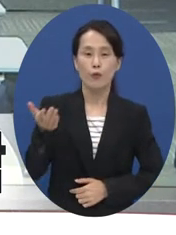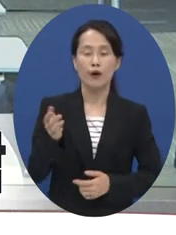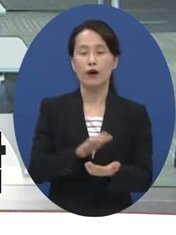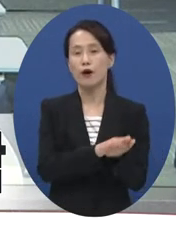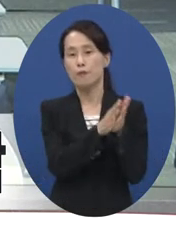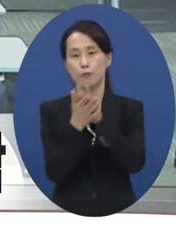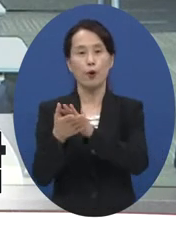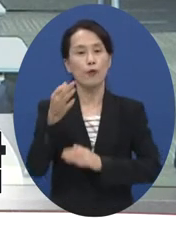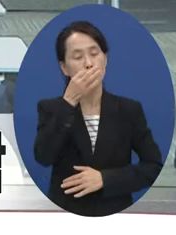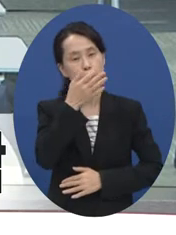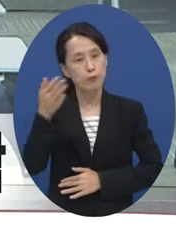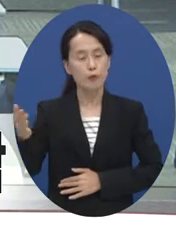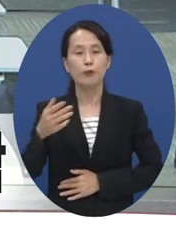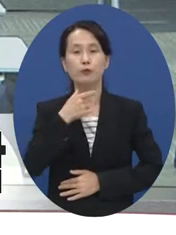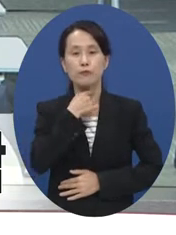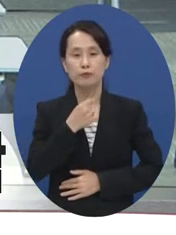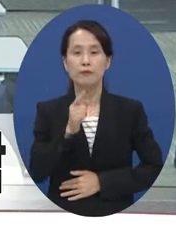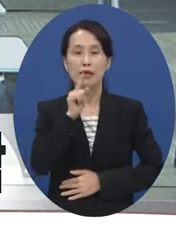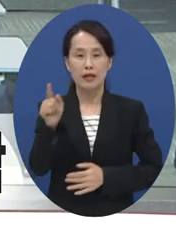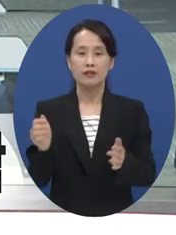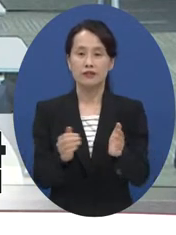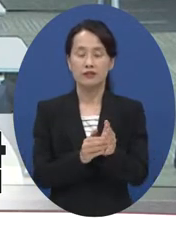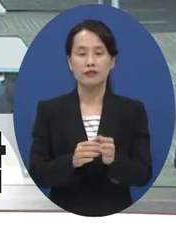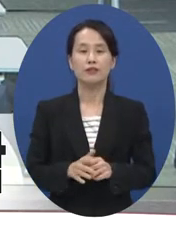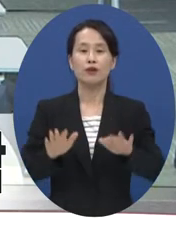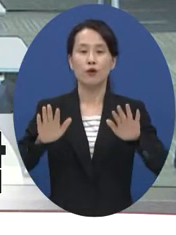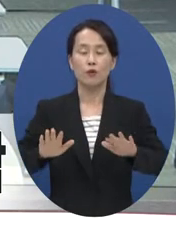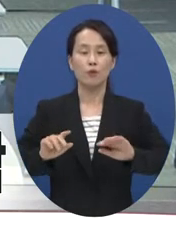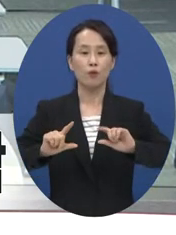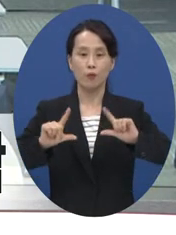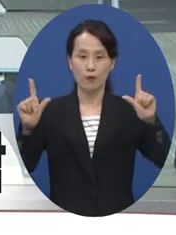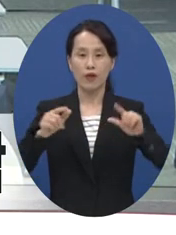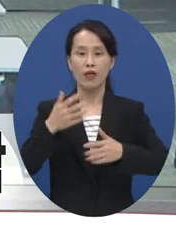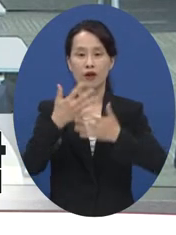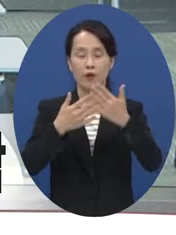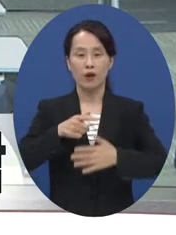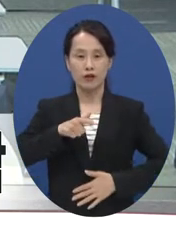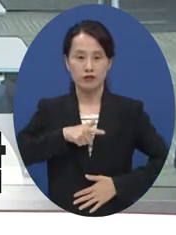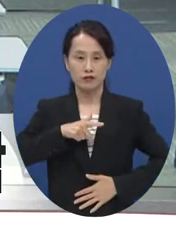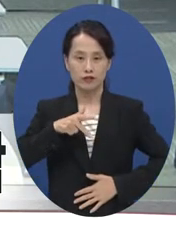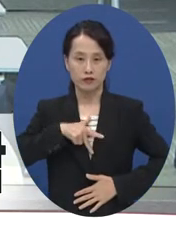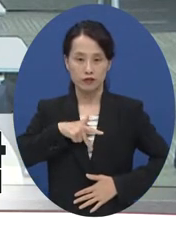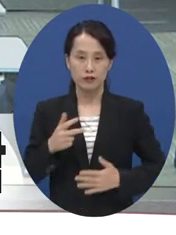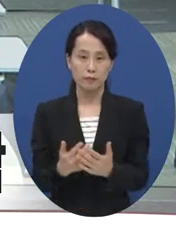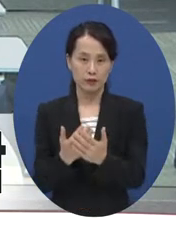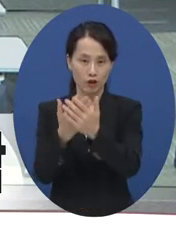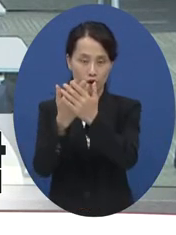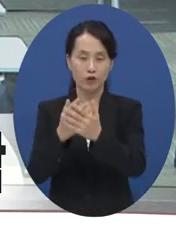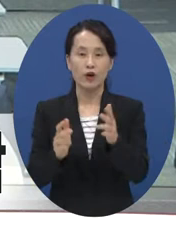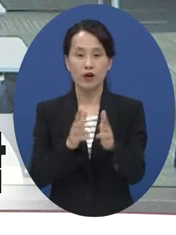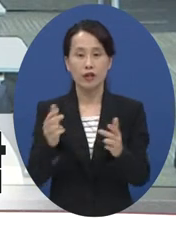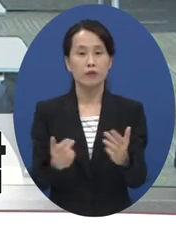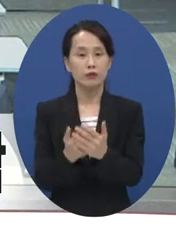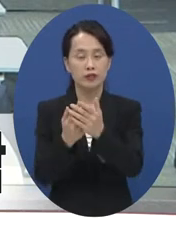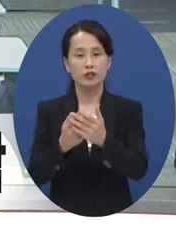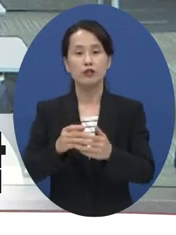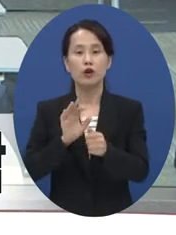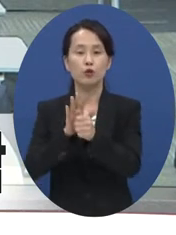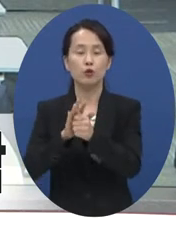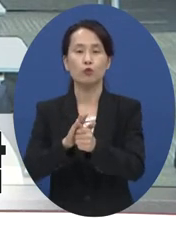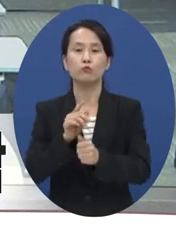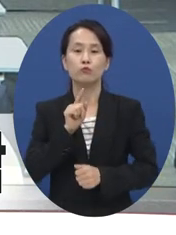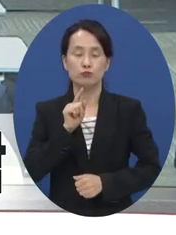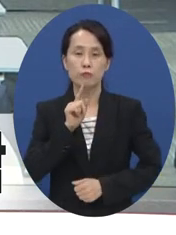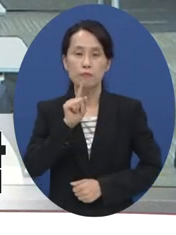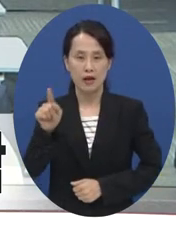변화를 예고했는데요. 올해는 영화제의 정체성을 강화하고 산업 활성화에도 기여하겠다고 밝혔습니다. 최창순